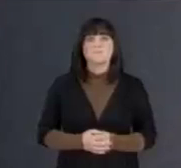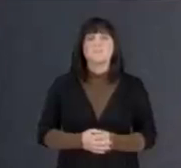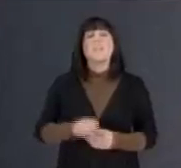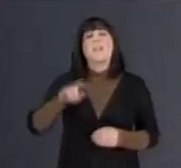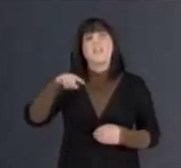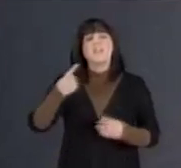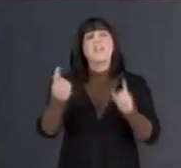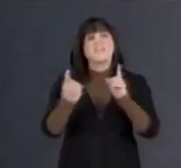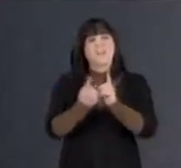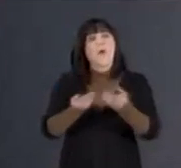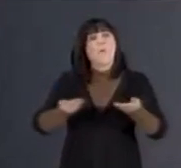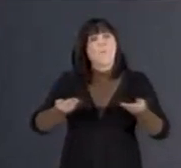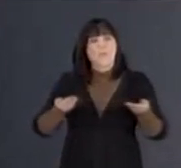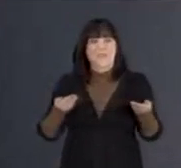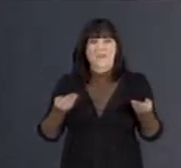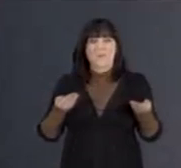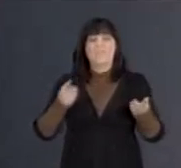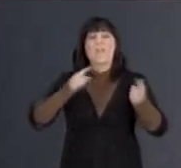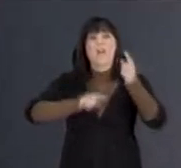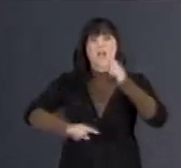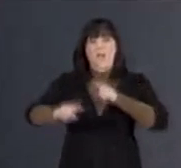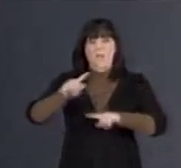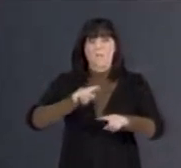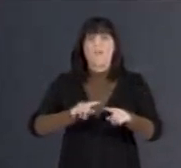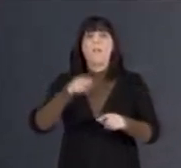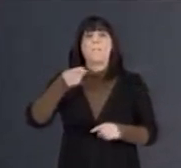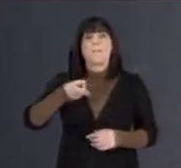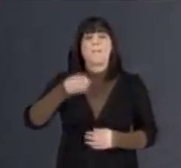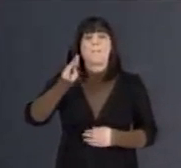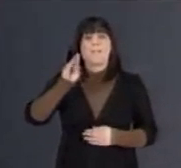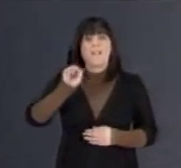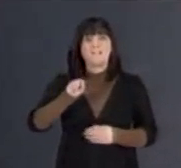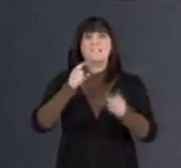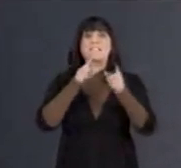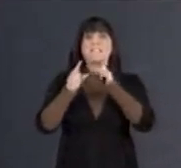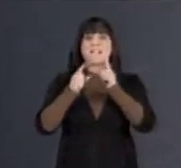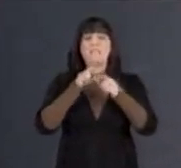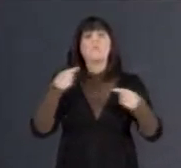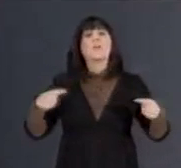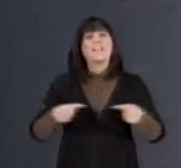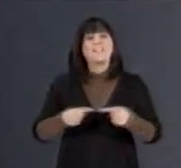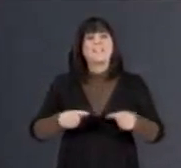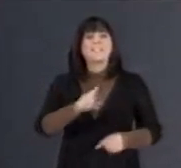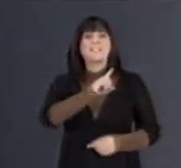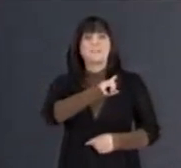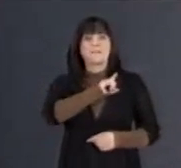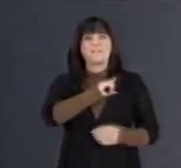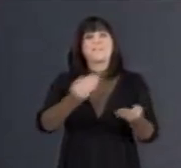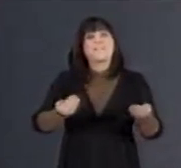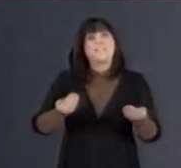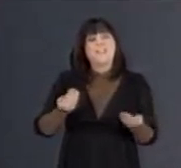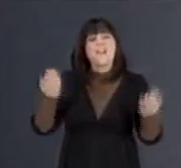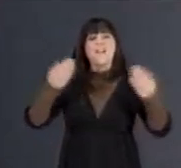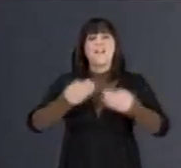Mela, mħlġġit nil-qakom għal-ċandirohra tal-autorita tal-xandir, Għat nitkermu mal-kandidati independenti unil-qall